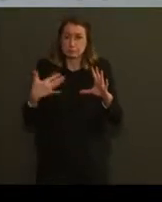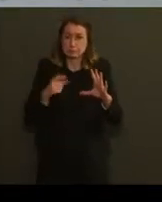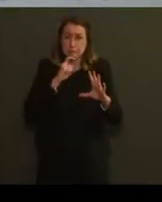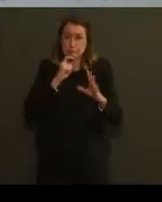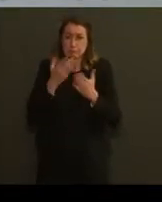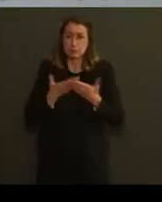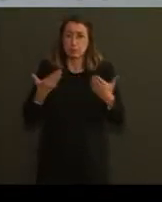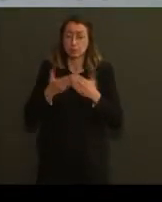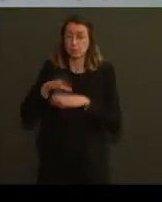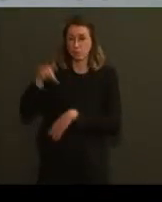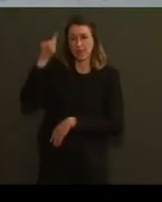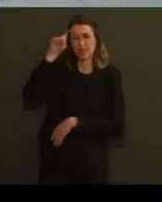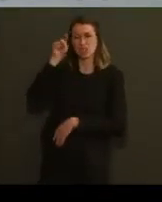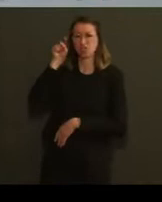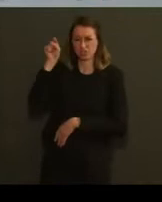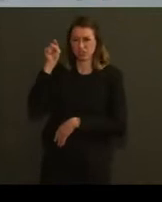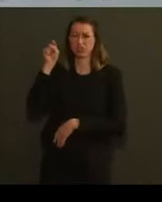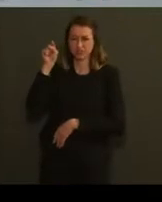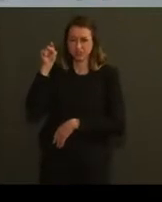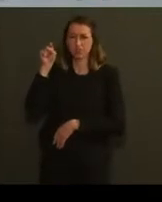dans l'absolu, on détectait en moyenne